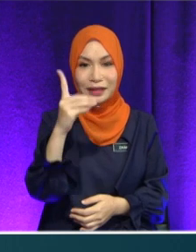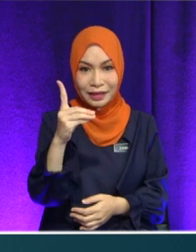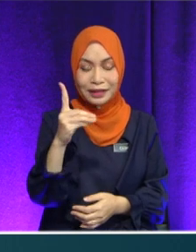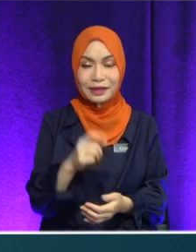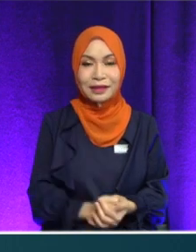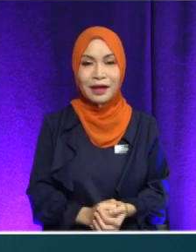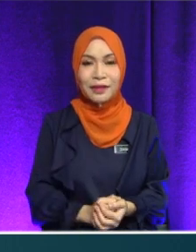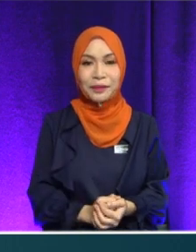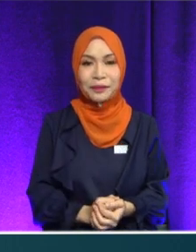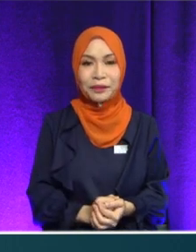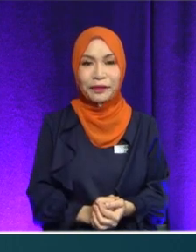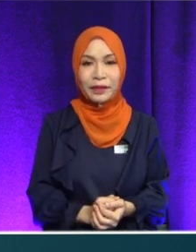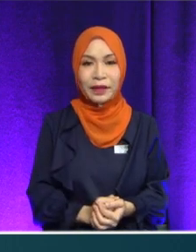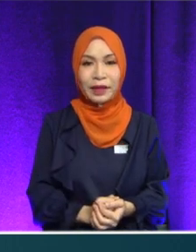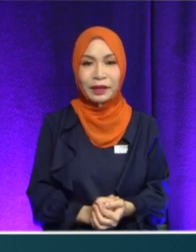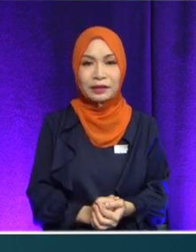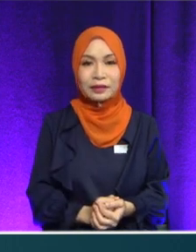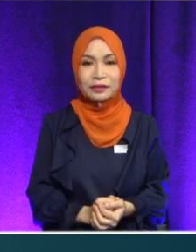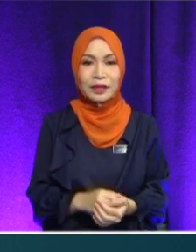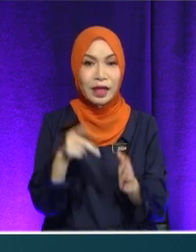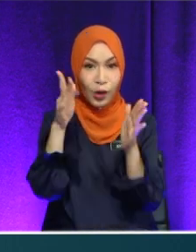yang terkenal seperti Julius